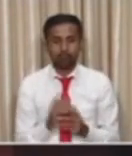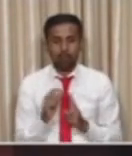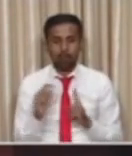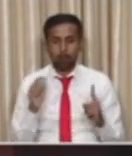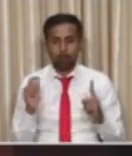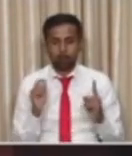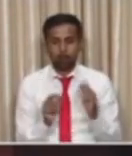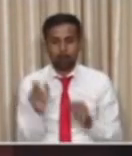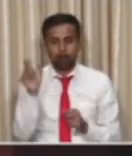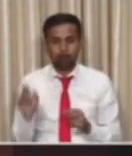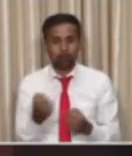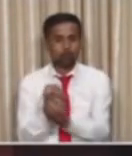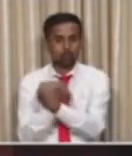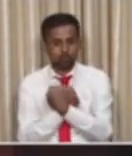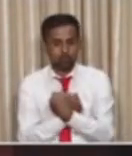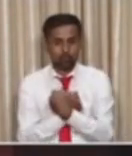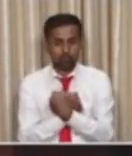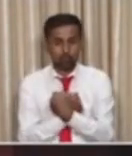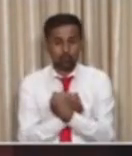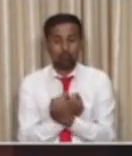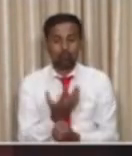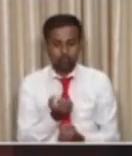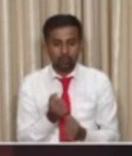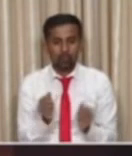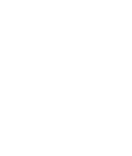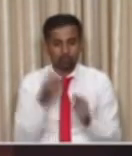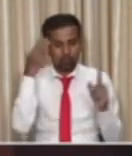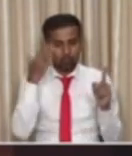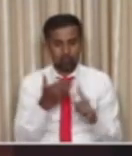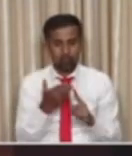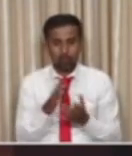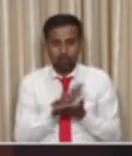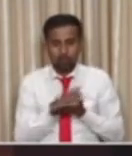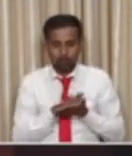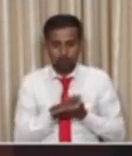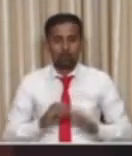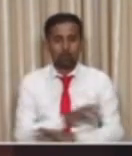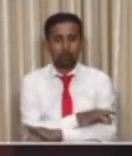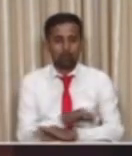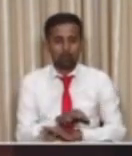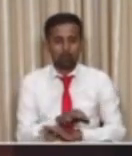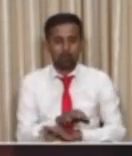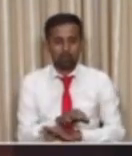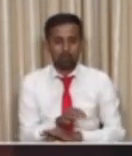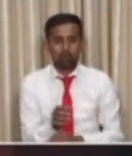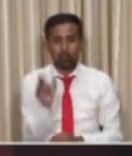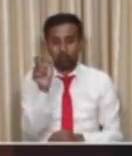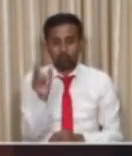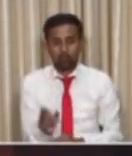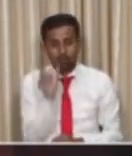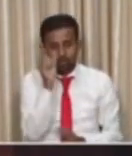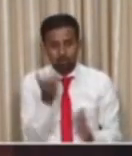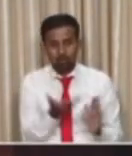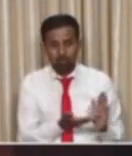පාර්ලිමේන්තු මන්ත්‍රීවරයෙකු අත්අඩංගුවට ගැනීමේදී අනුගමනය කළ යුතු ක්‍රියාපිළිවෙත පිළිබඳව බොහොම පැහැදිලි තීන්දුවක් තියෙනවා. එනිසා මම ඔබතුමාගේ අවධානය යොමු කරන්න